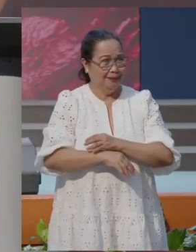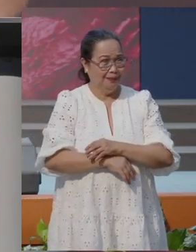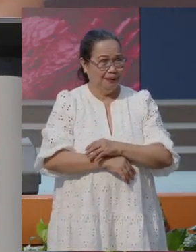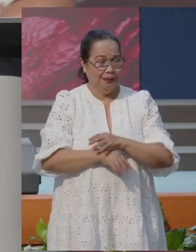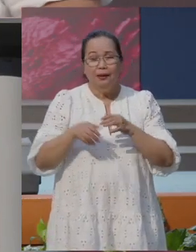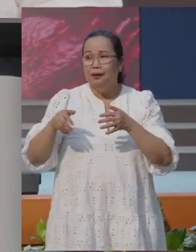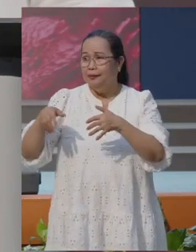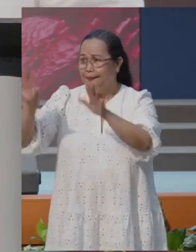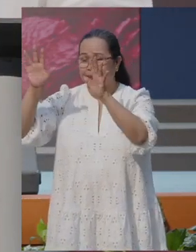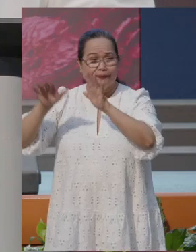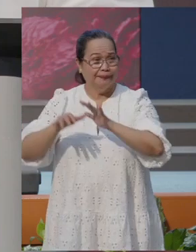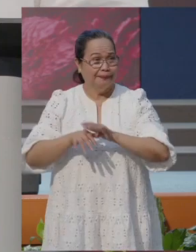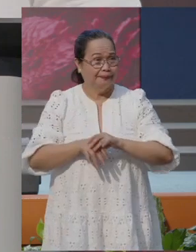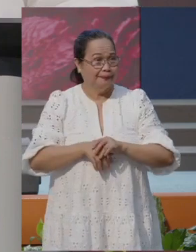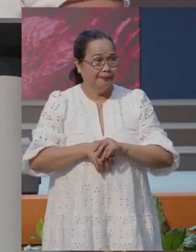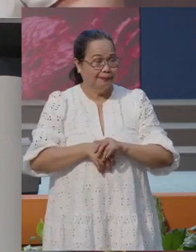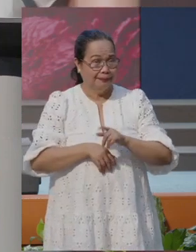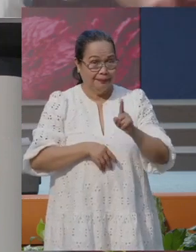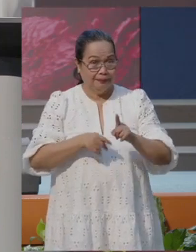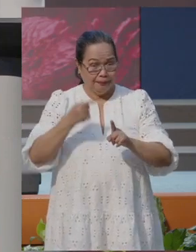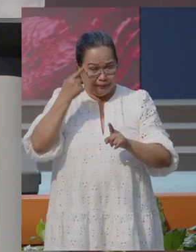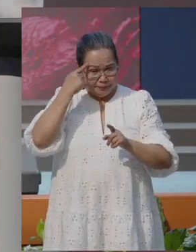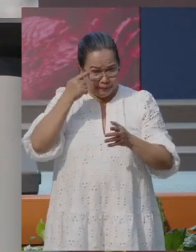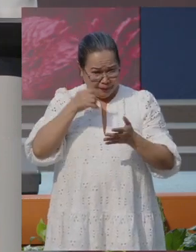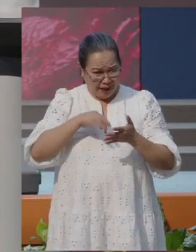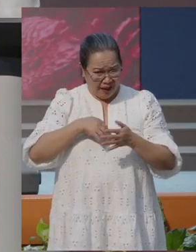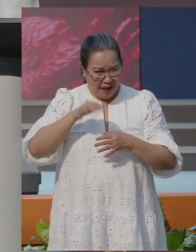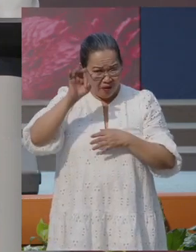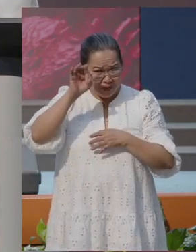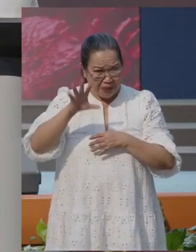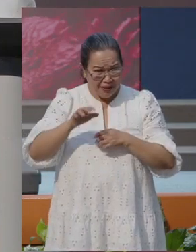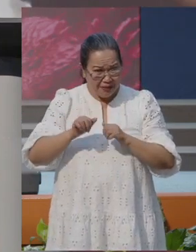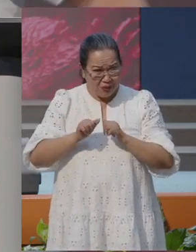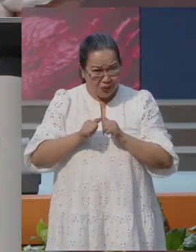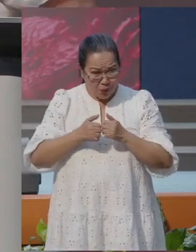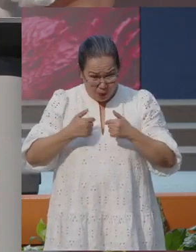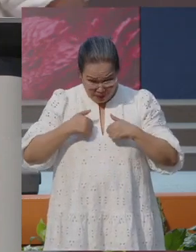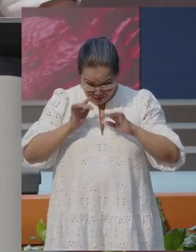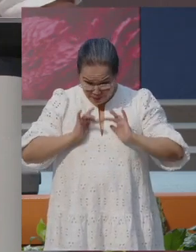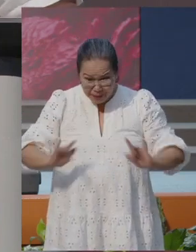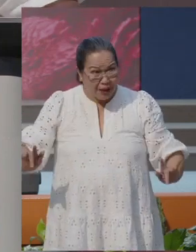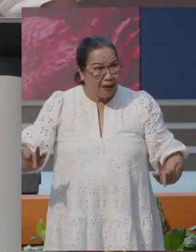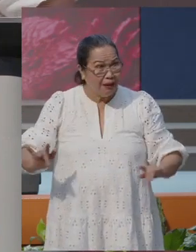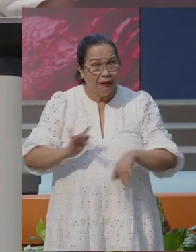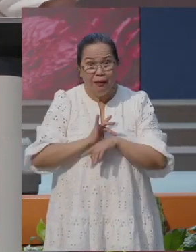plain, baka isipin niyo, pastor, wala nang natira sa akin.